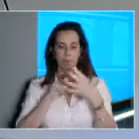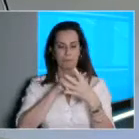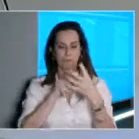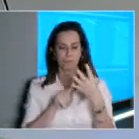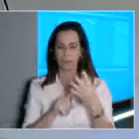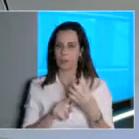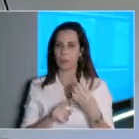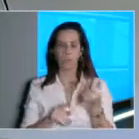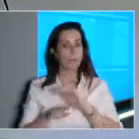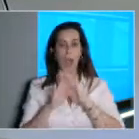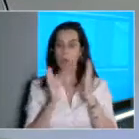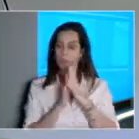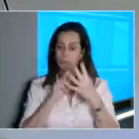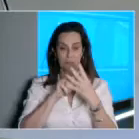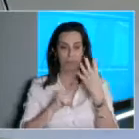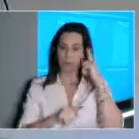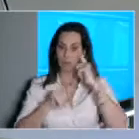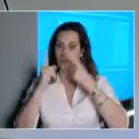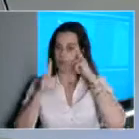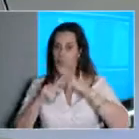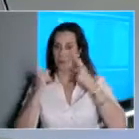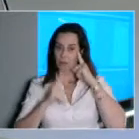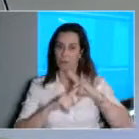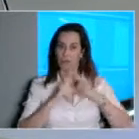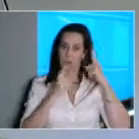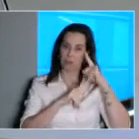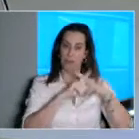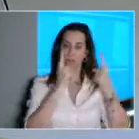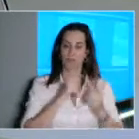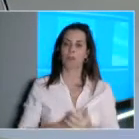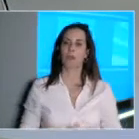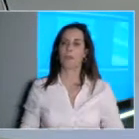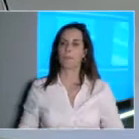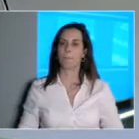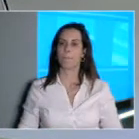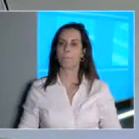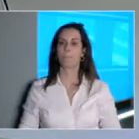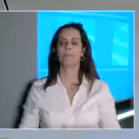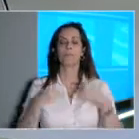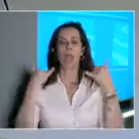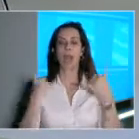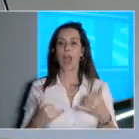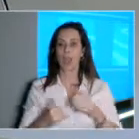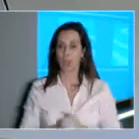בכל נושא מסתבר? כן, זה גם מתקשר לקריקטורה שהצגת מקודם. כן, אוקיי. נעבור לנועה רוטמן, נכדתו